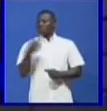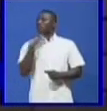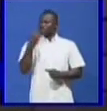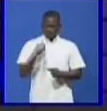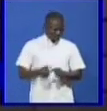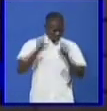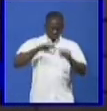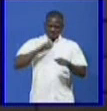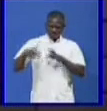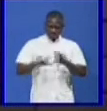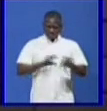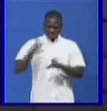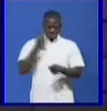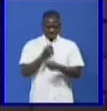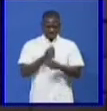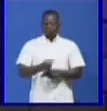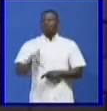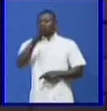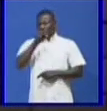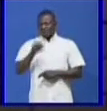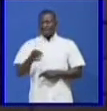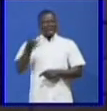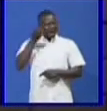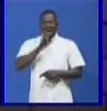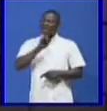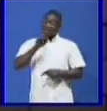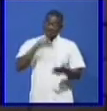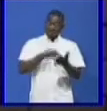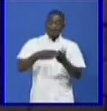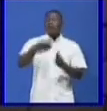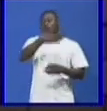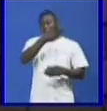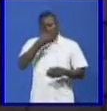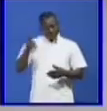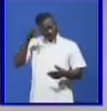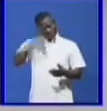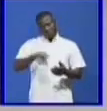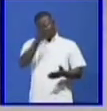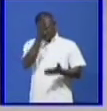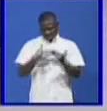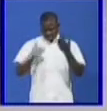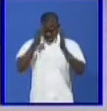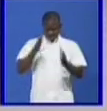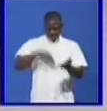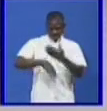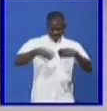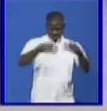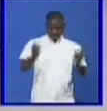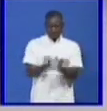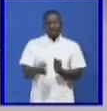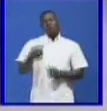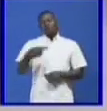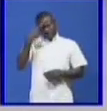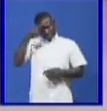Non. Je pense même qu'elle est beaucoup mieux que certaines personnes dans son équipe. Un rêve devenu réalité